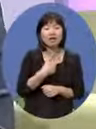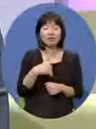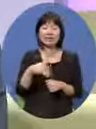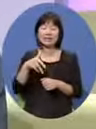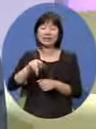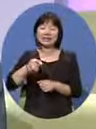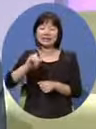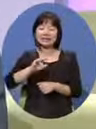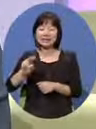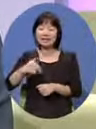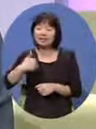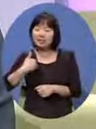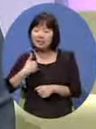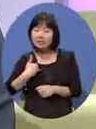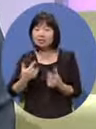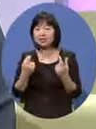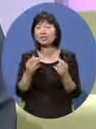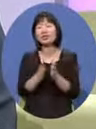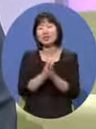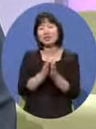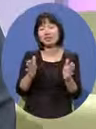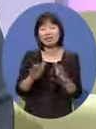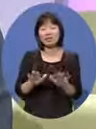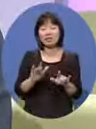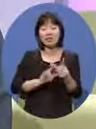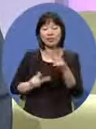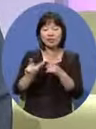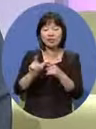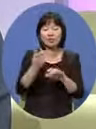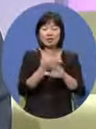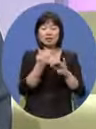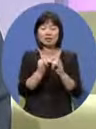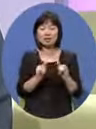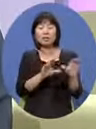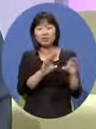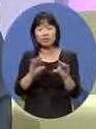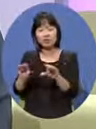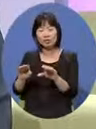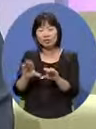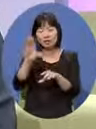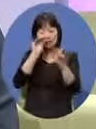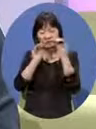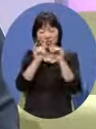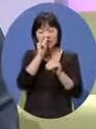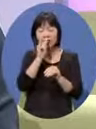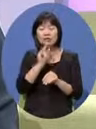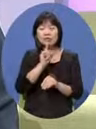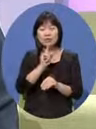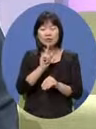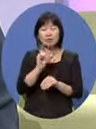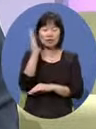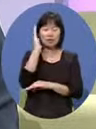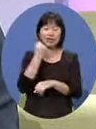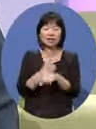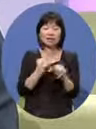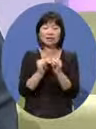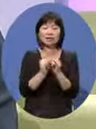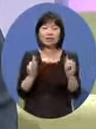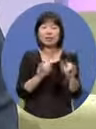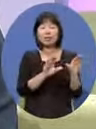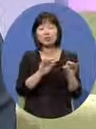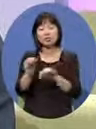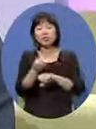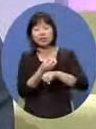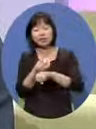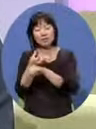자기야, 나는 해가지고 이제 시작을 해주시면 훨씬 더 상대방도 부드럽게 들릴 수 있고요. 또 이야기하시는 사람도 좀